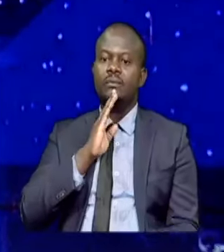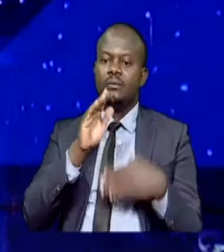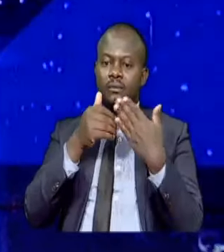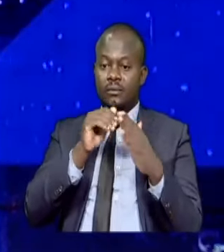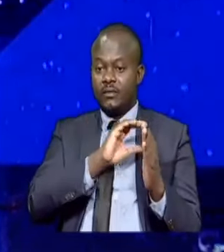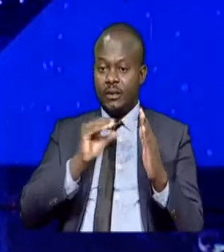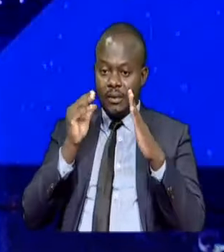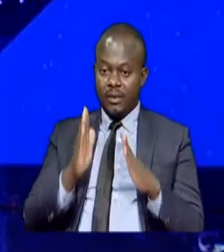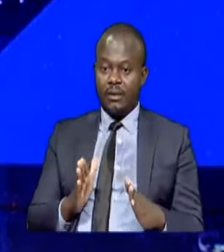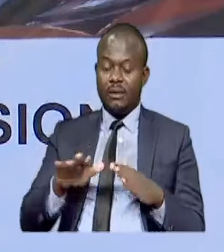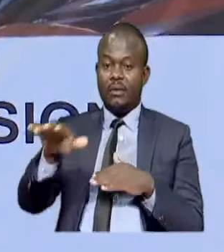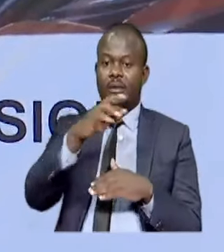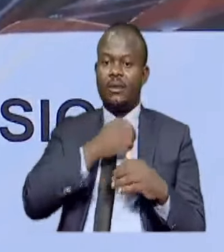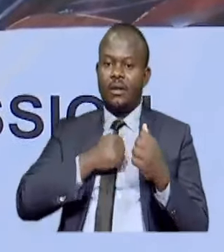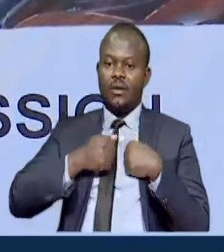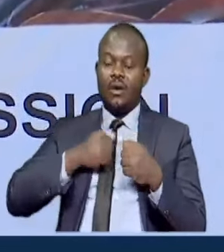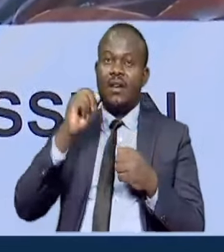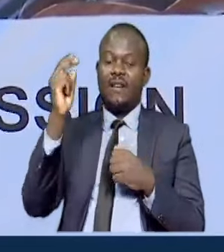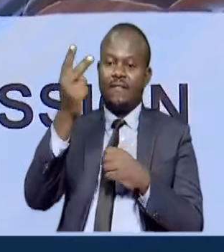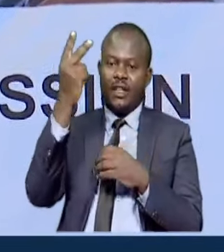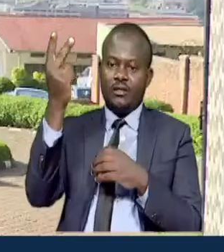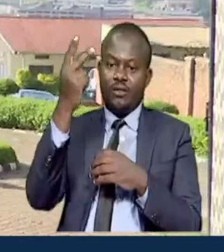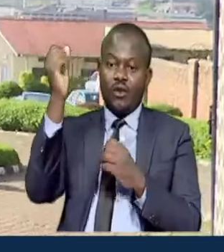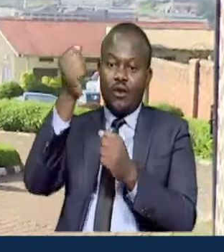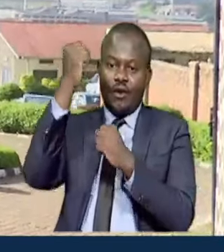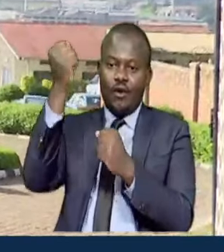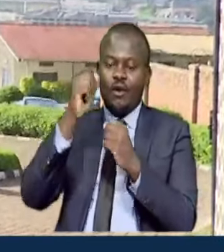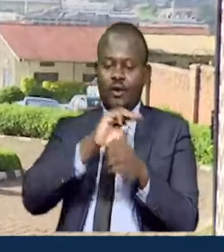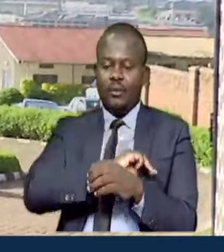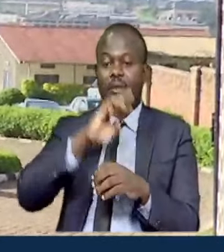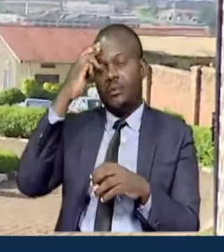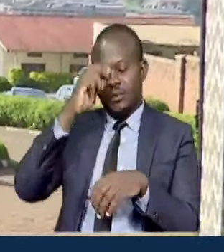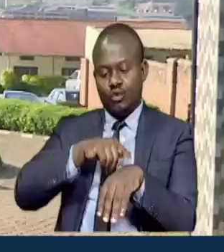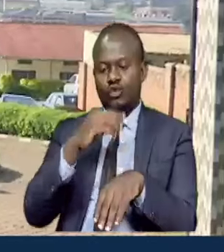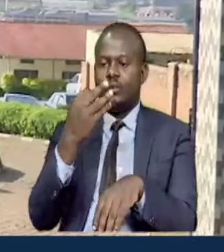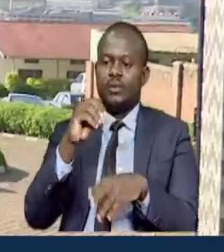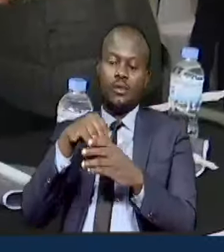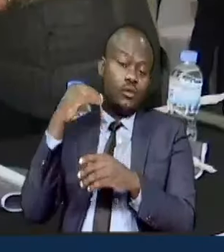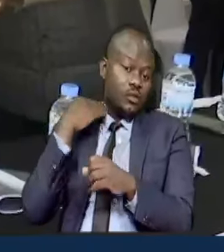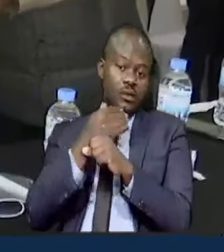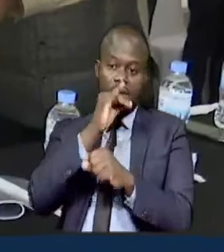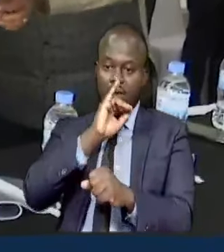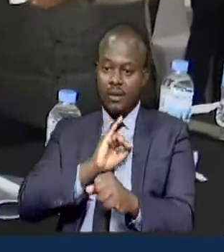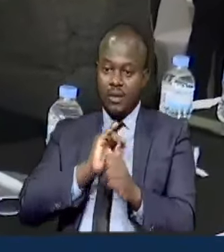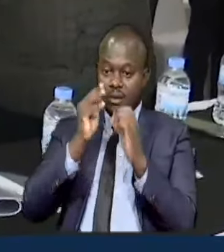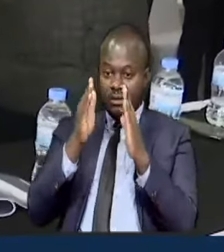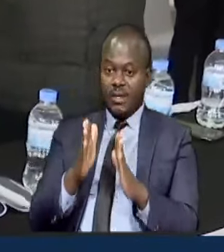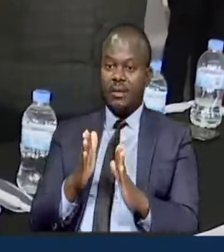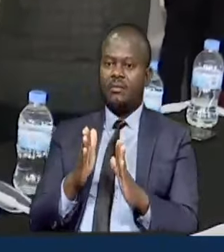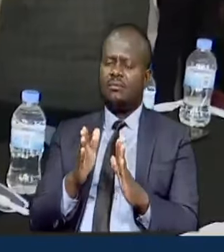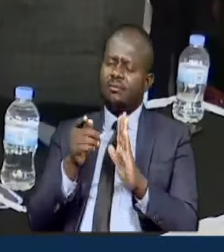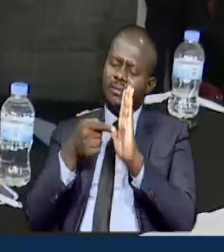Abakristu bo mu itorero Rwanda Victory Mission bibutse ku nshuro ya 30 Jenoside yakorewe Abatutsi. Aba bakristu bakaba